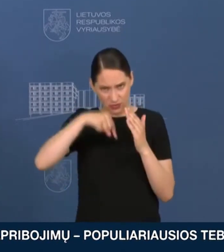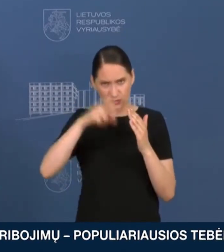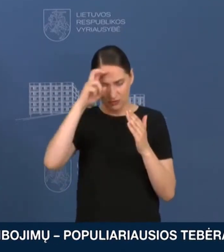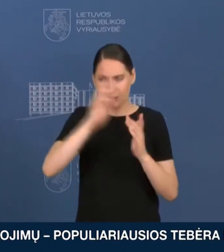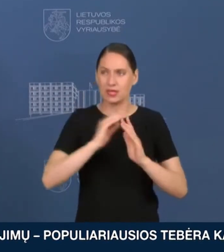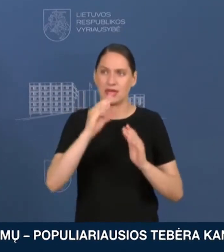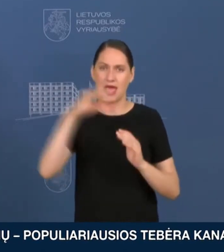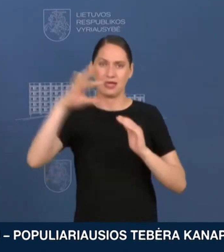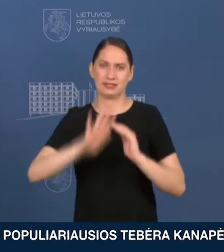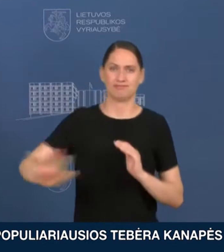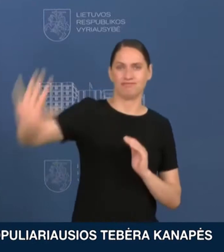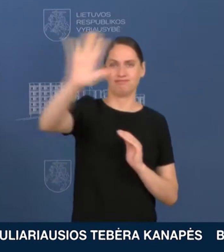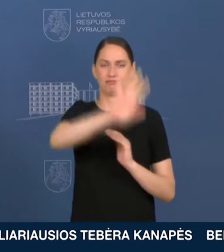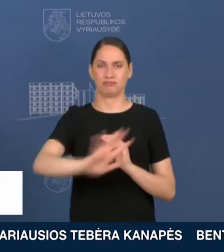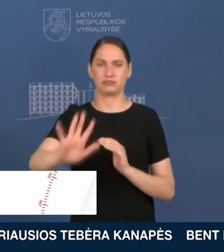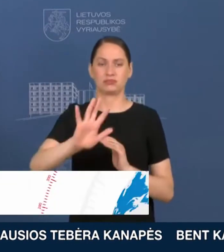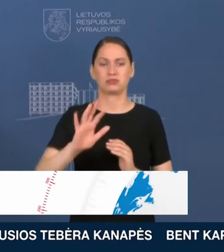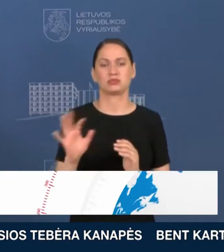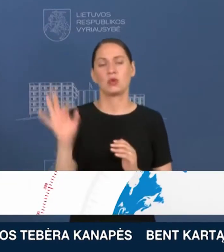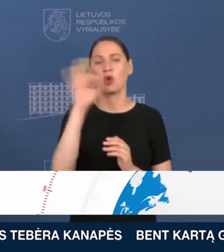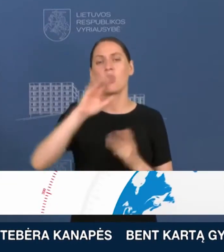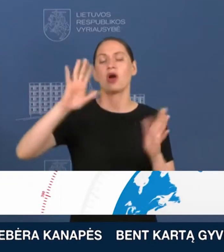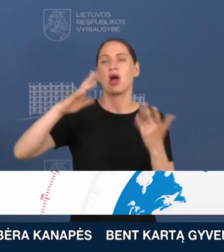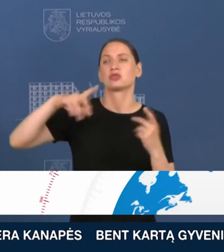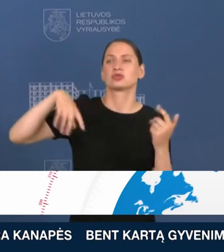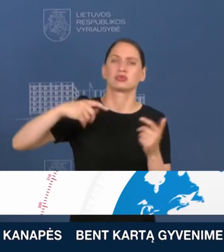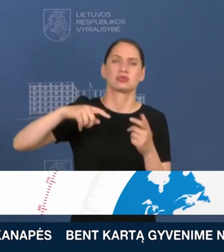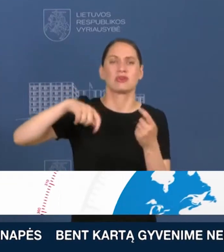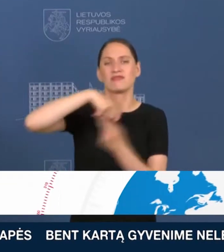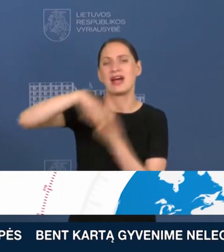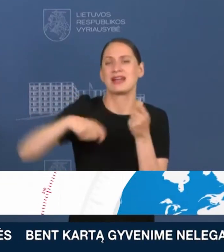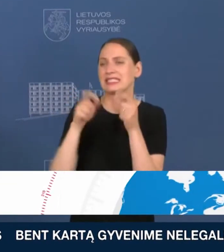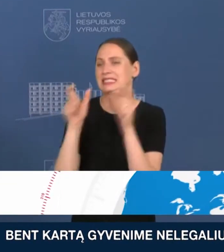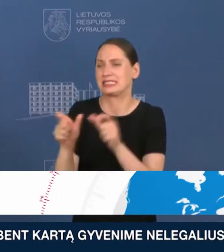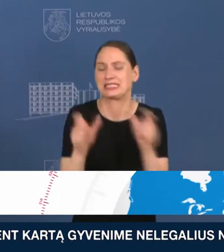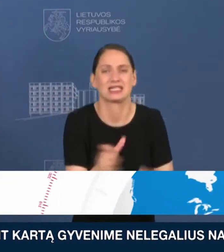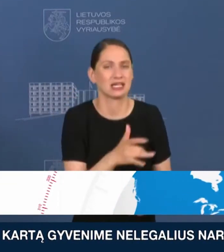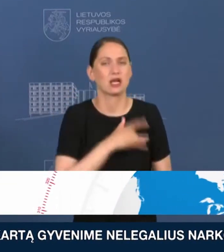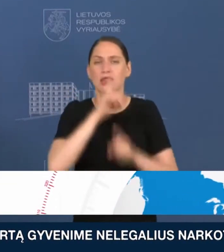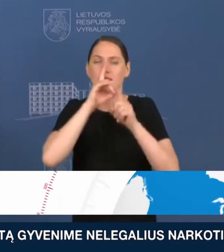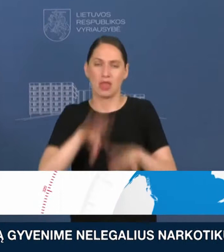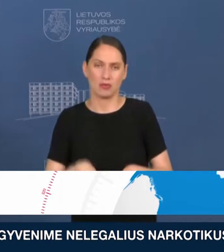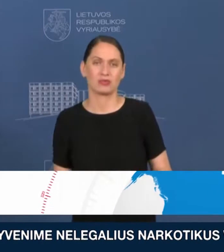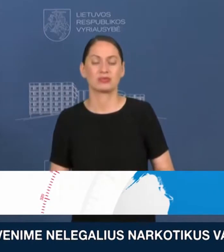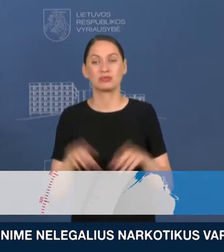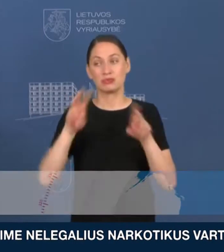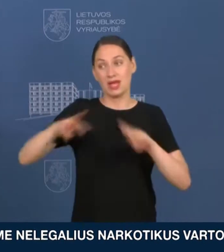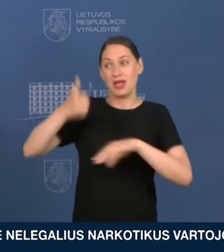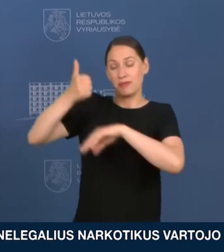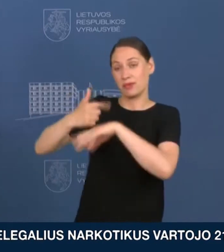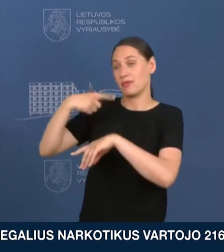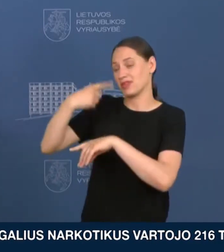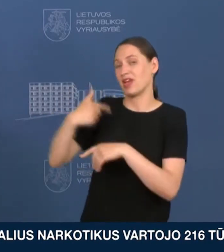Tai aš manau, kad apie kažkokius verslo suvaržymus tikrai neturėtumėm šią vasarą kalbėti. Kaip ir minėja premierė,